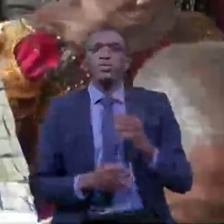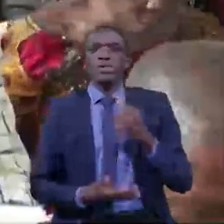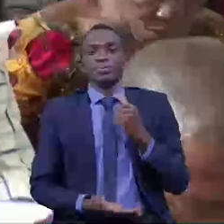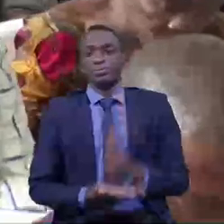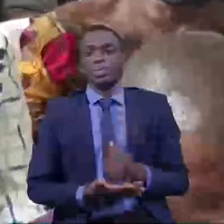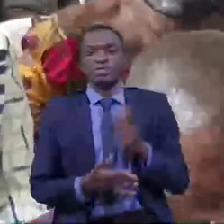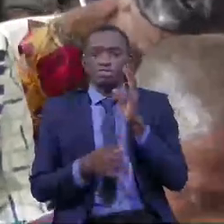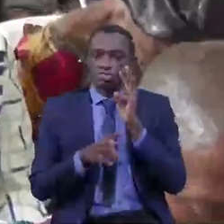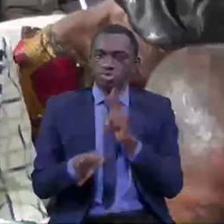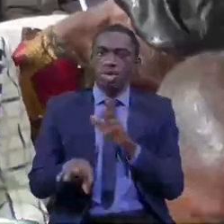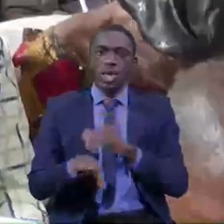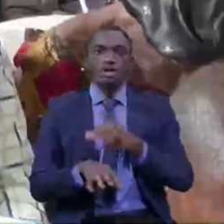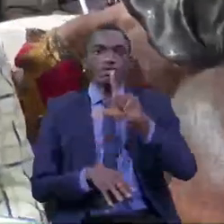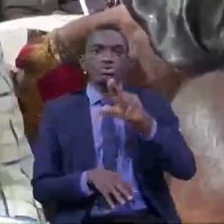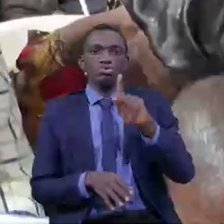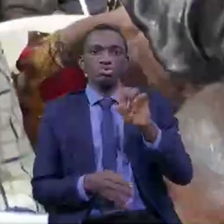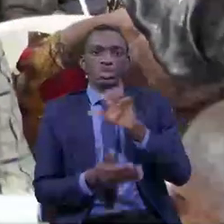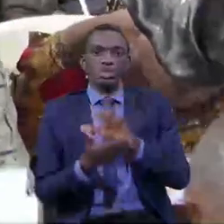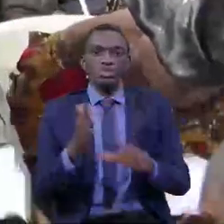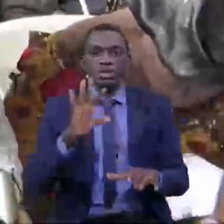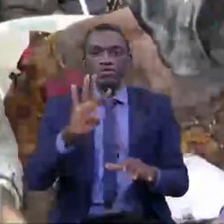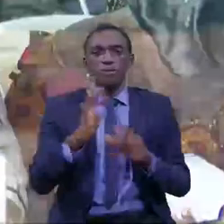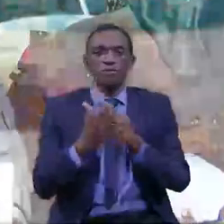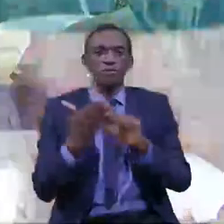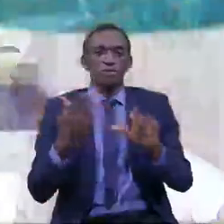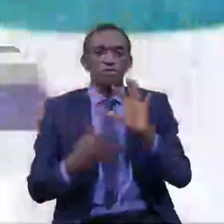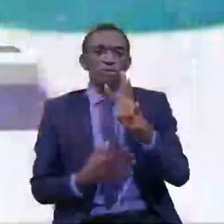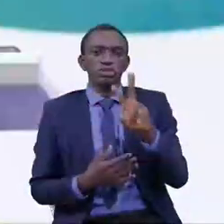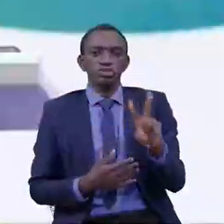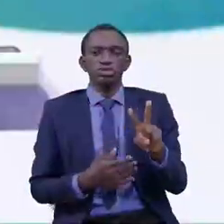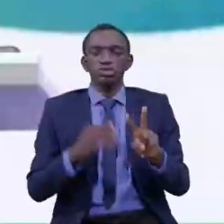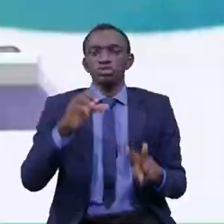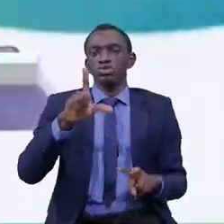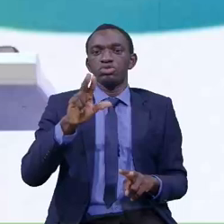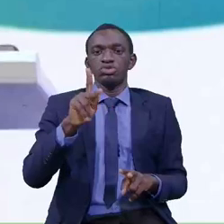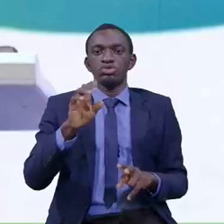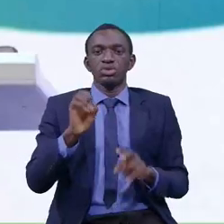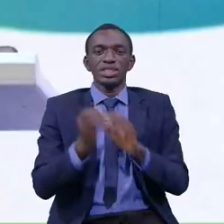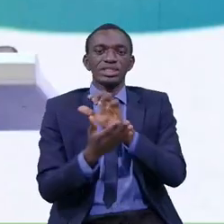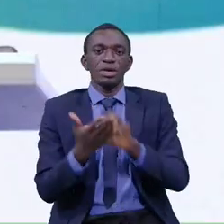Luc chapitre 4. Verset 42, Luc 4,